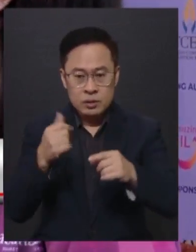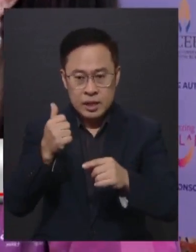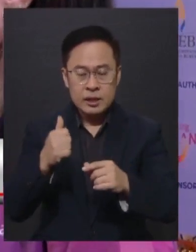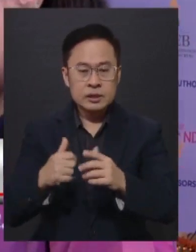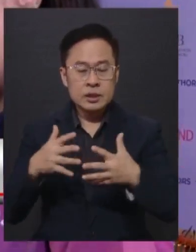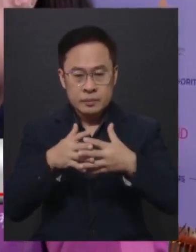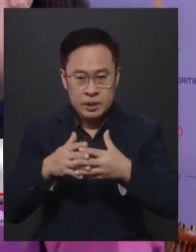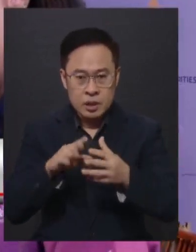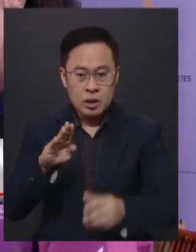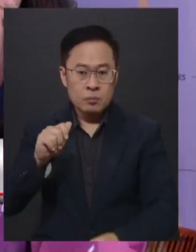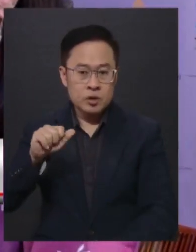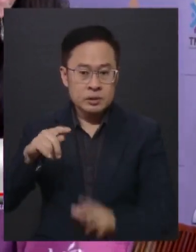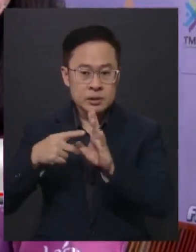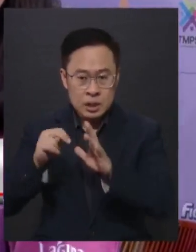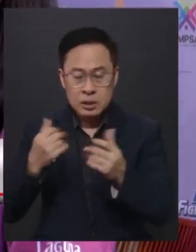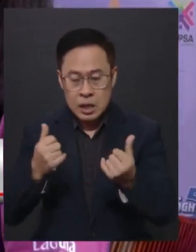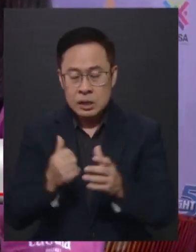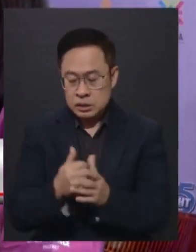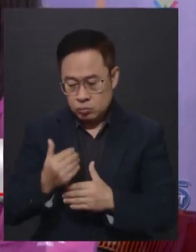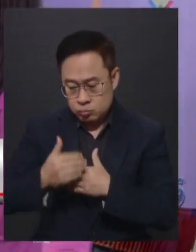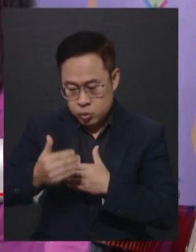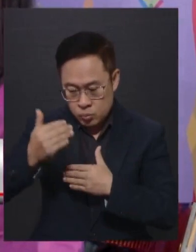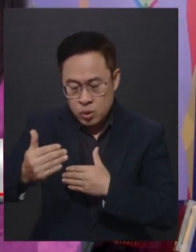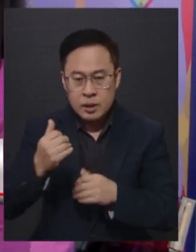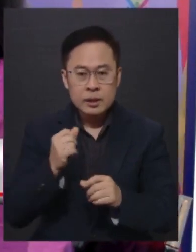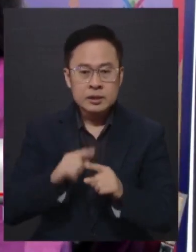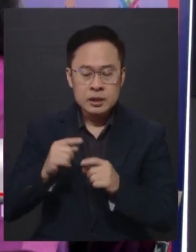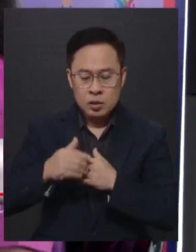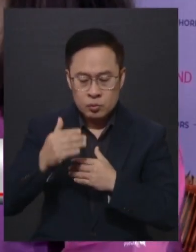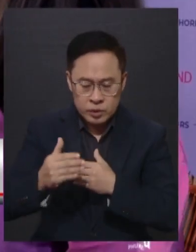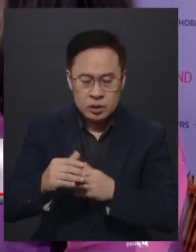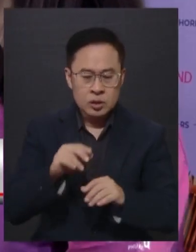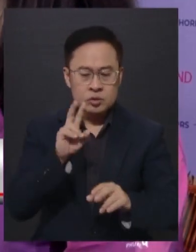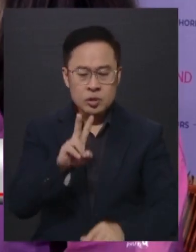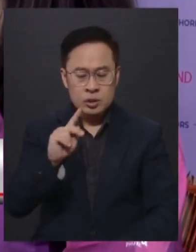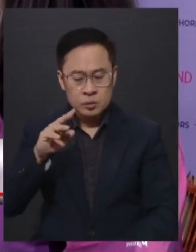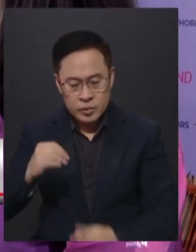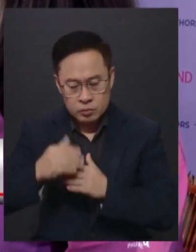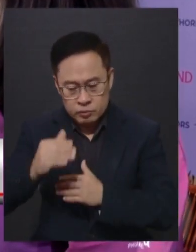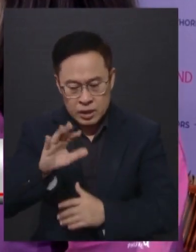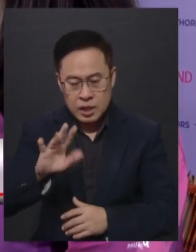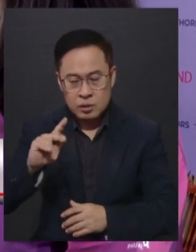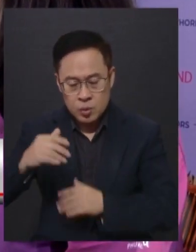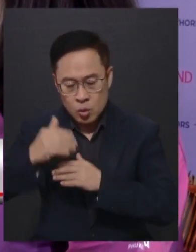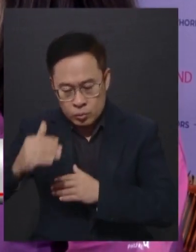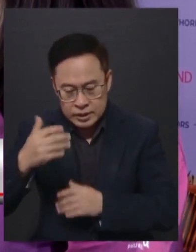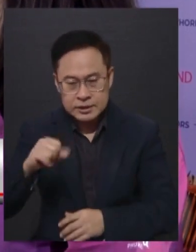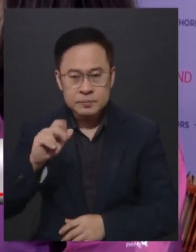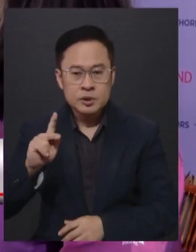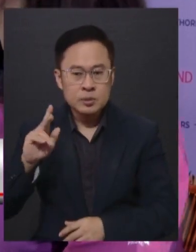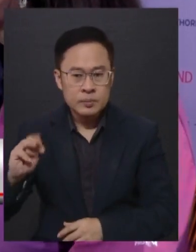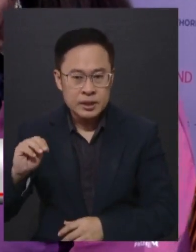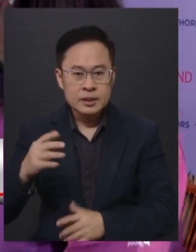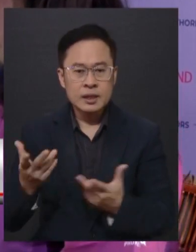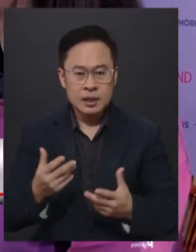ระยะวิ่งยุวชน 2กมวิ่ง 5กมและวิ่ง 10.5กมโดยจัดขึ้นในช่วงเช้า